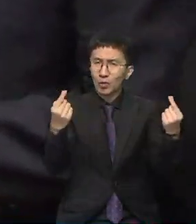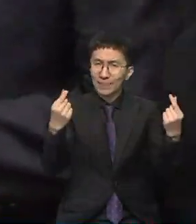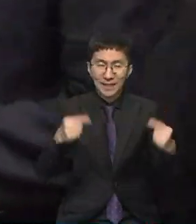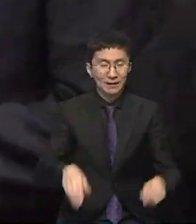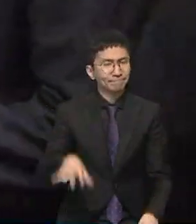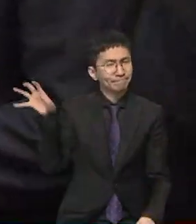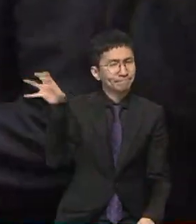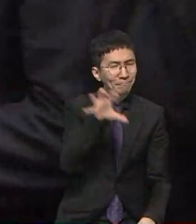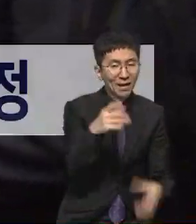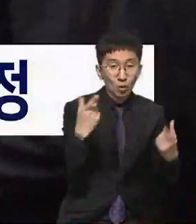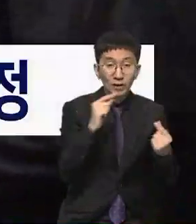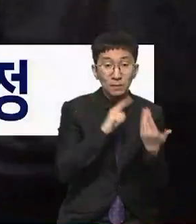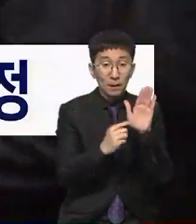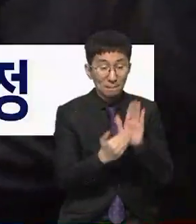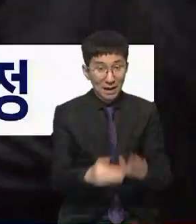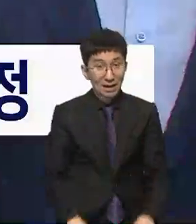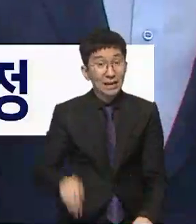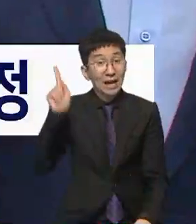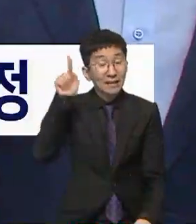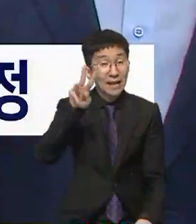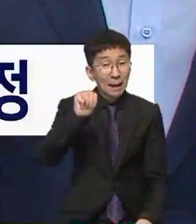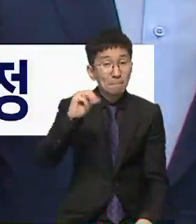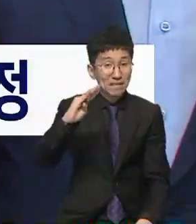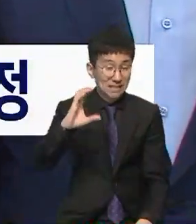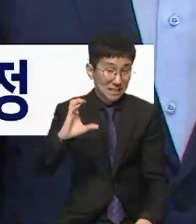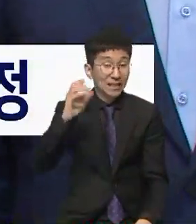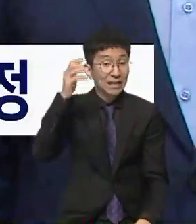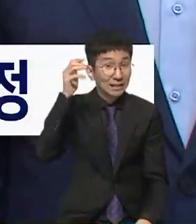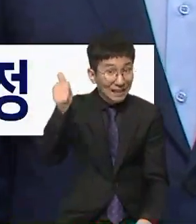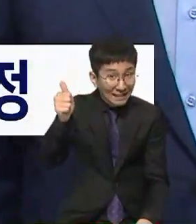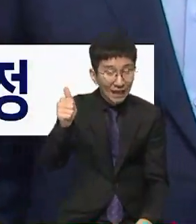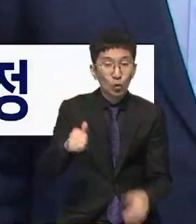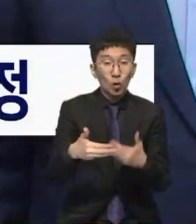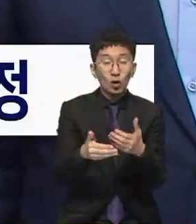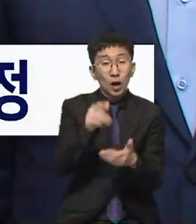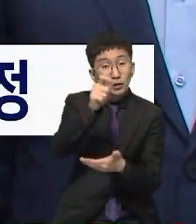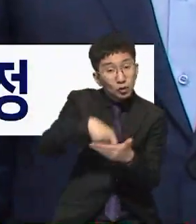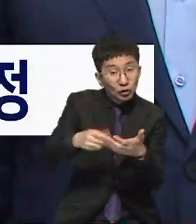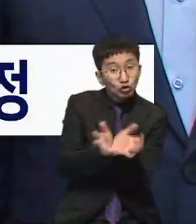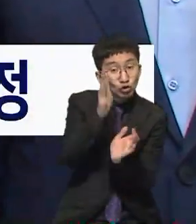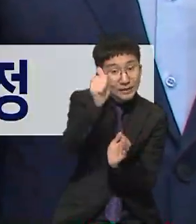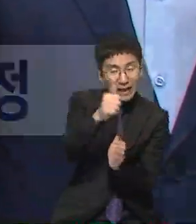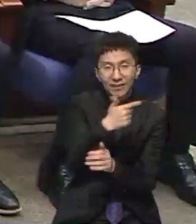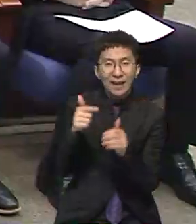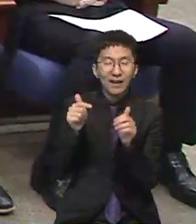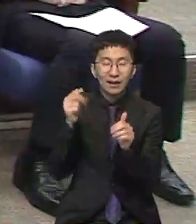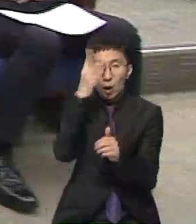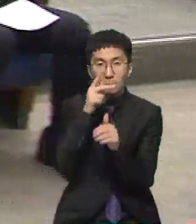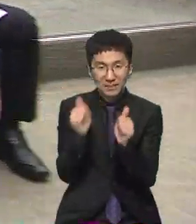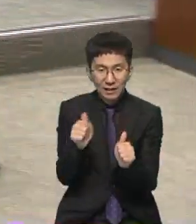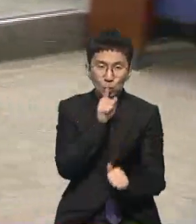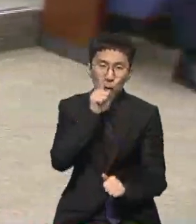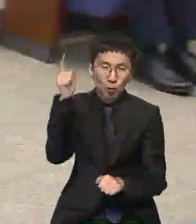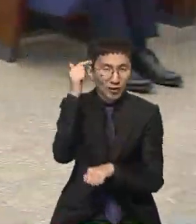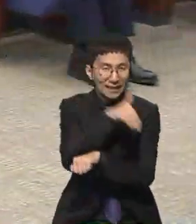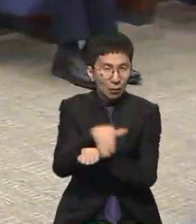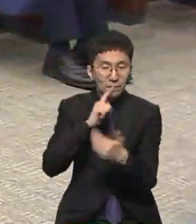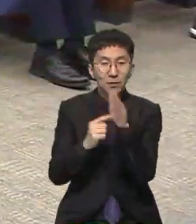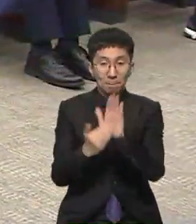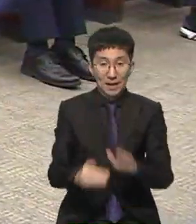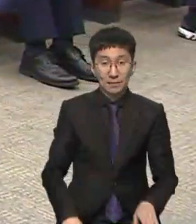MBC 사장과 보도국장 등 4명을 명예훼손 혐의 등으로 대검찰청에 고발하겠다고 밝혔습니다. 민주당은